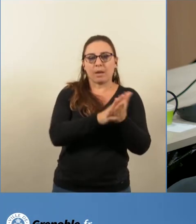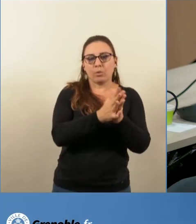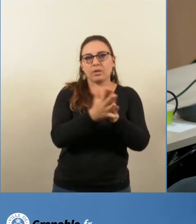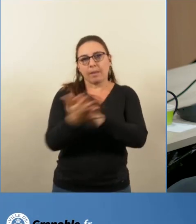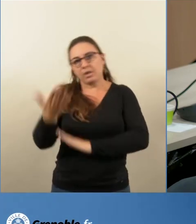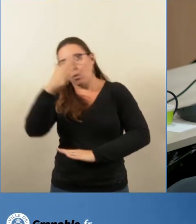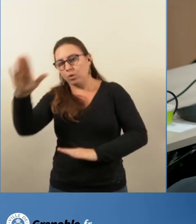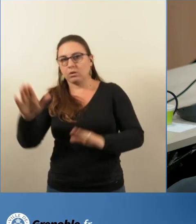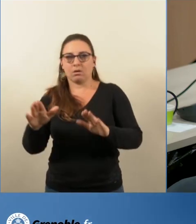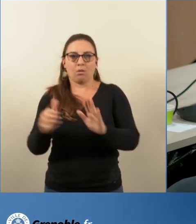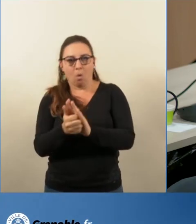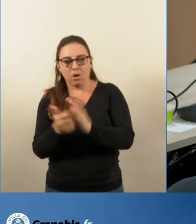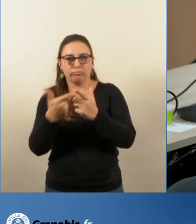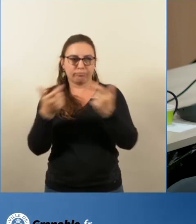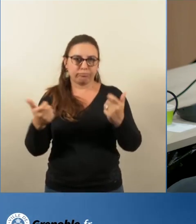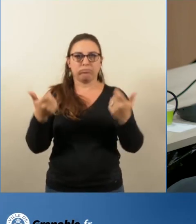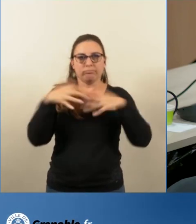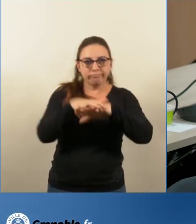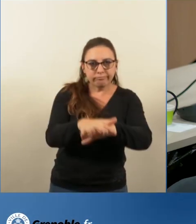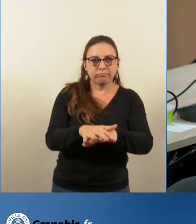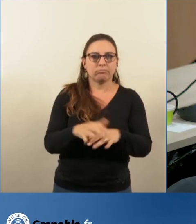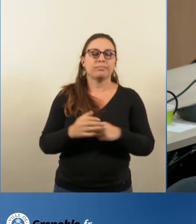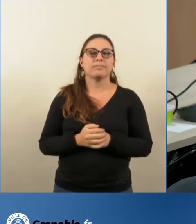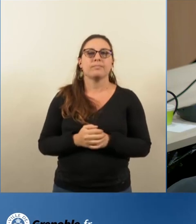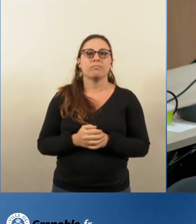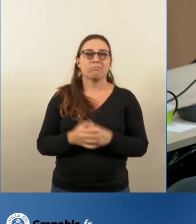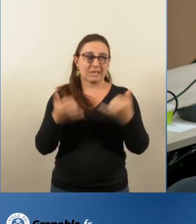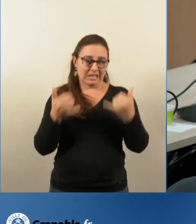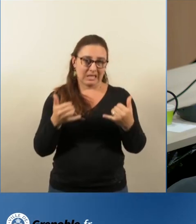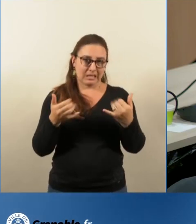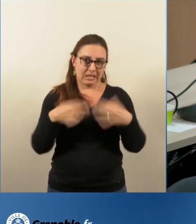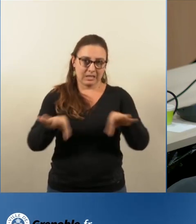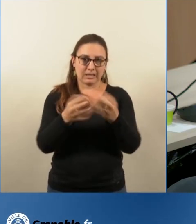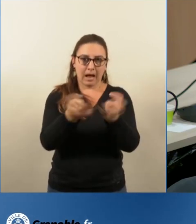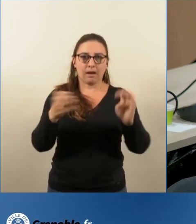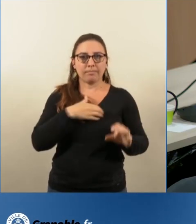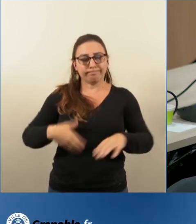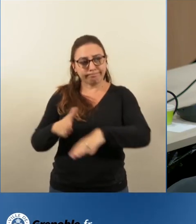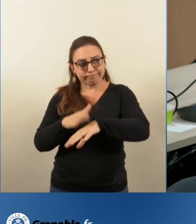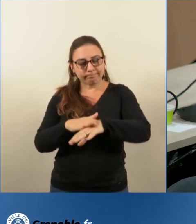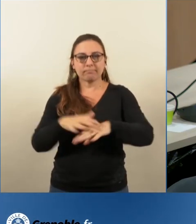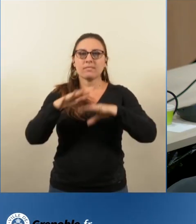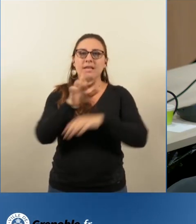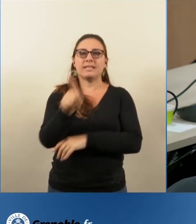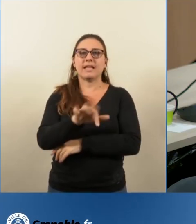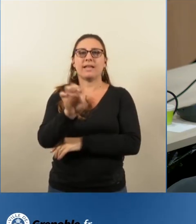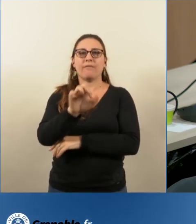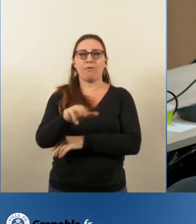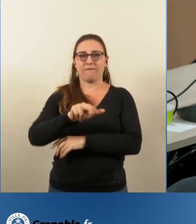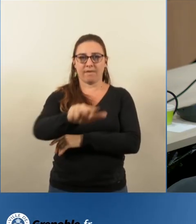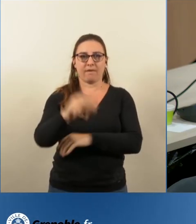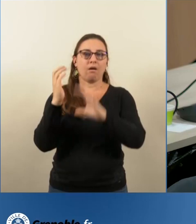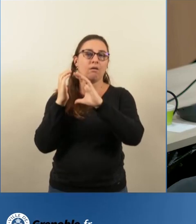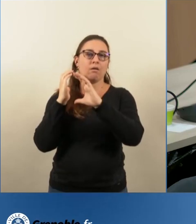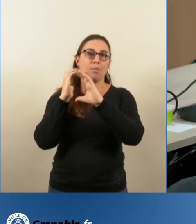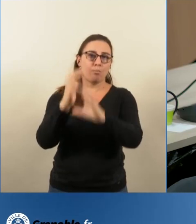et on sait que l'on respecte et on a déjà d'ailleurs dit dans ce conseil municipal la zone affaiblissement qui concerne les poids lourds